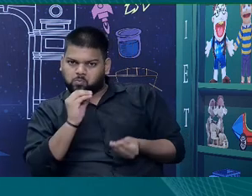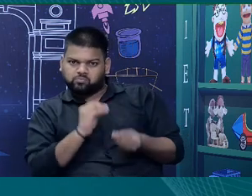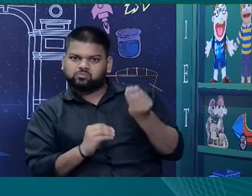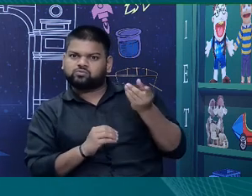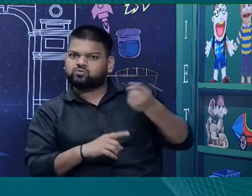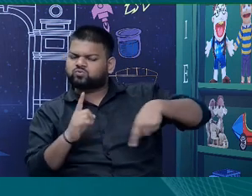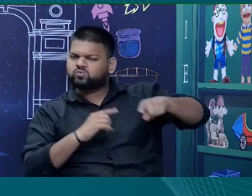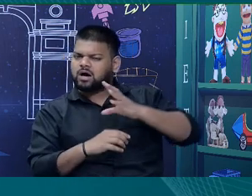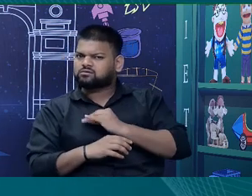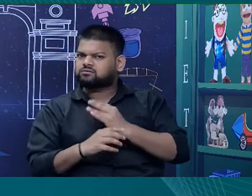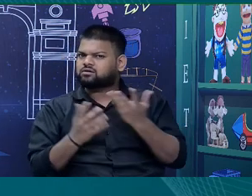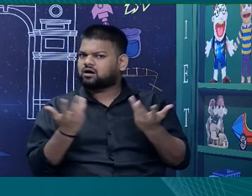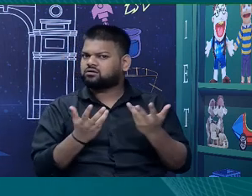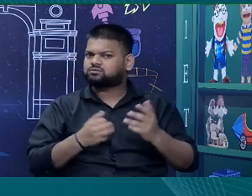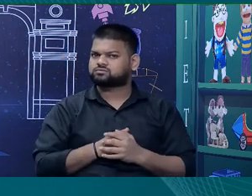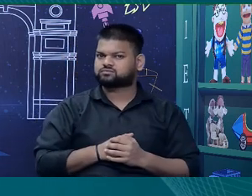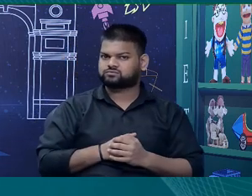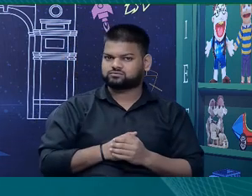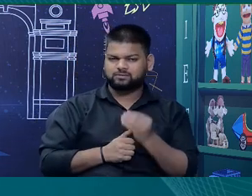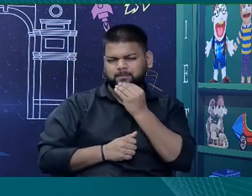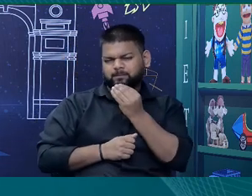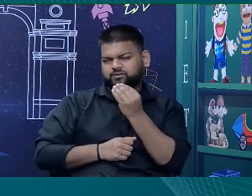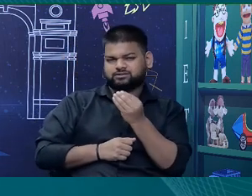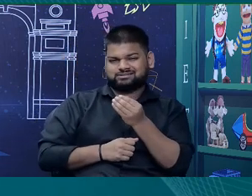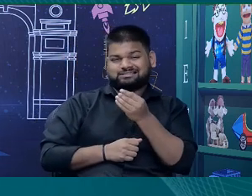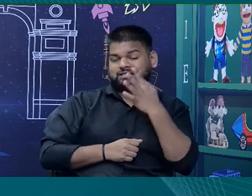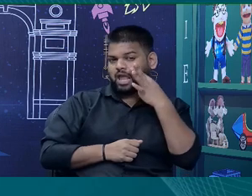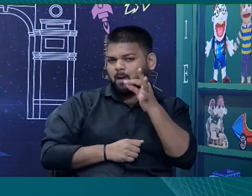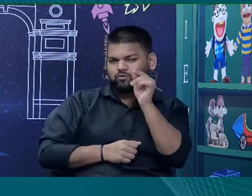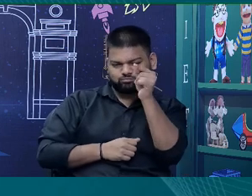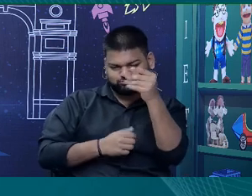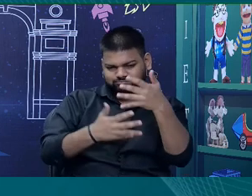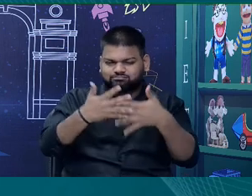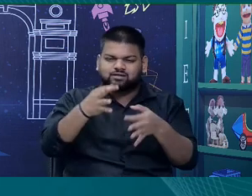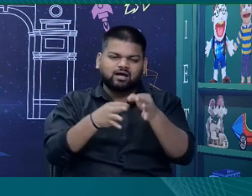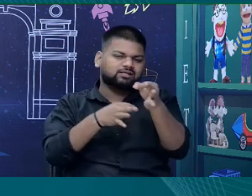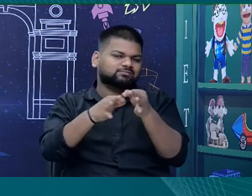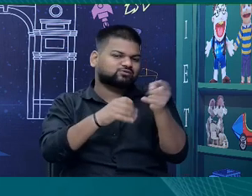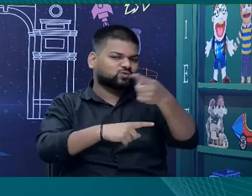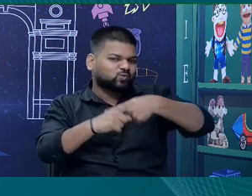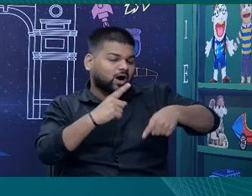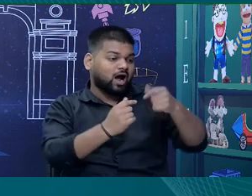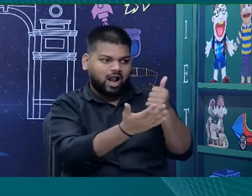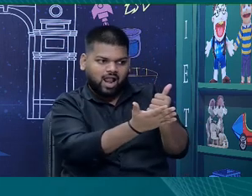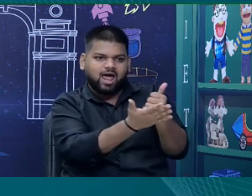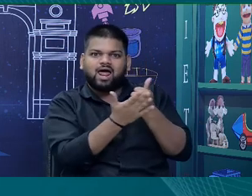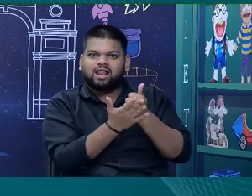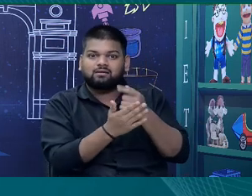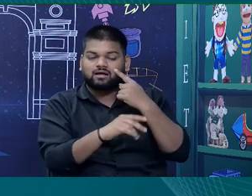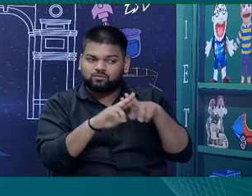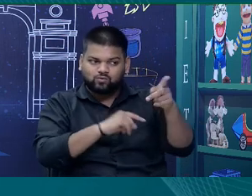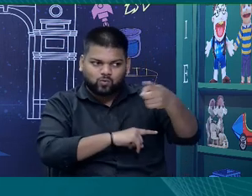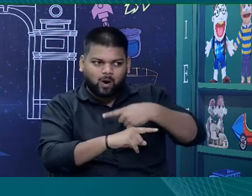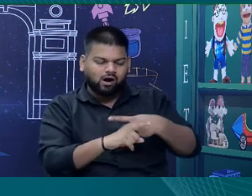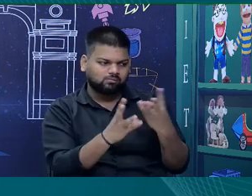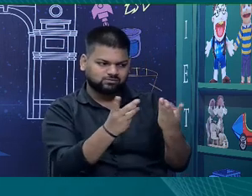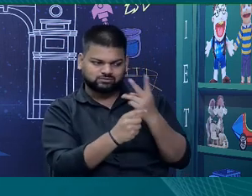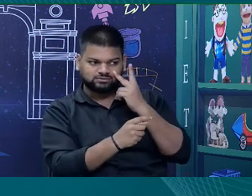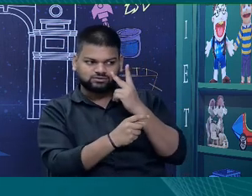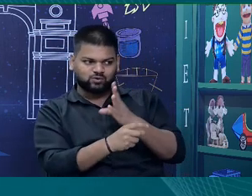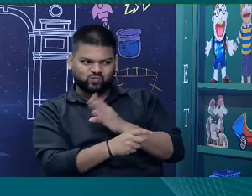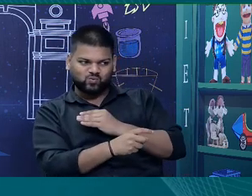डर लगता है मैथ्स से जुड़ा हुआ है तो आप कुछ ऐसी टिप्स स्टूडेंट को देना चाहेंगे की अगर उनको मठ से डर लगता है तो कैसे उससे